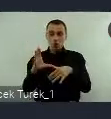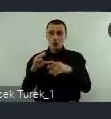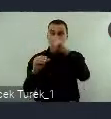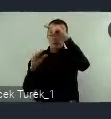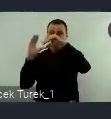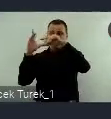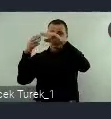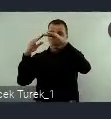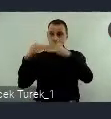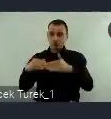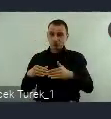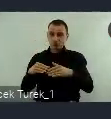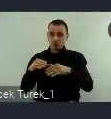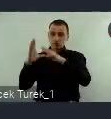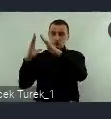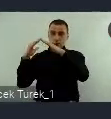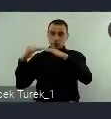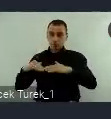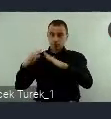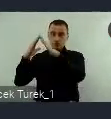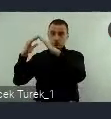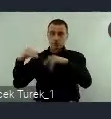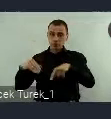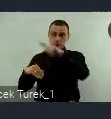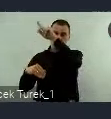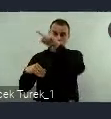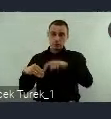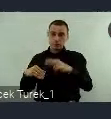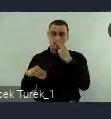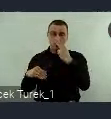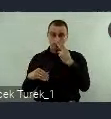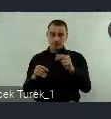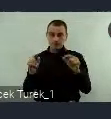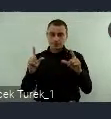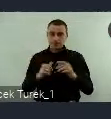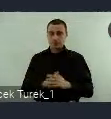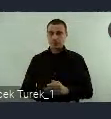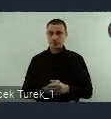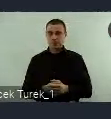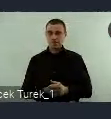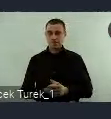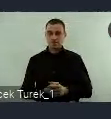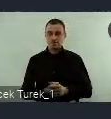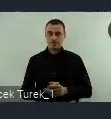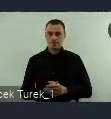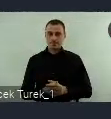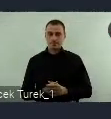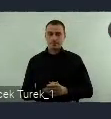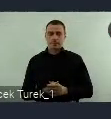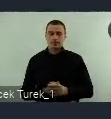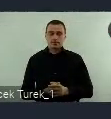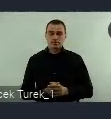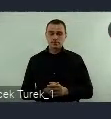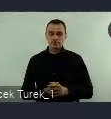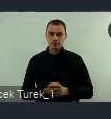od siebie Pozwólcie że o tak to zrobimy i teraz